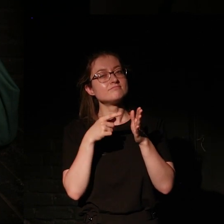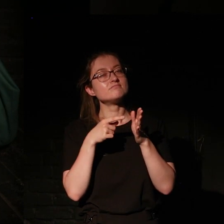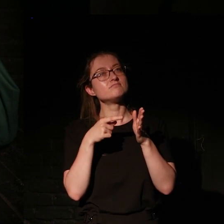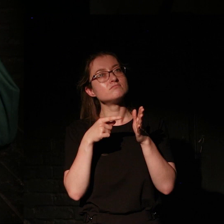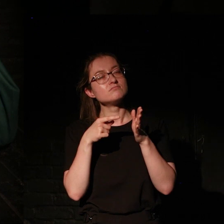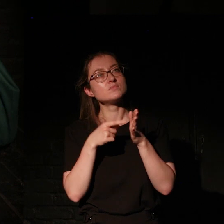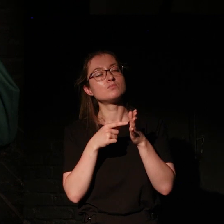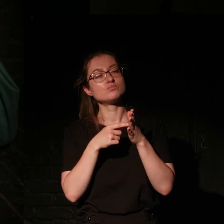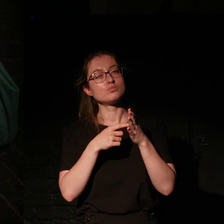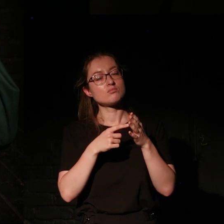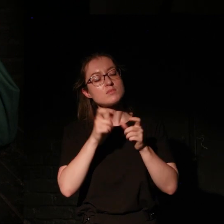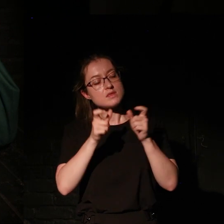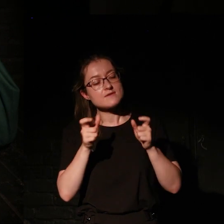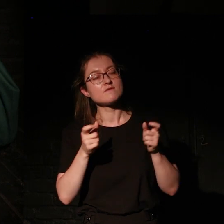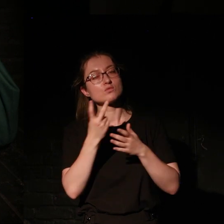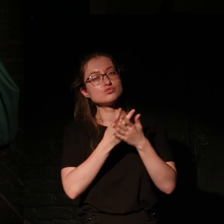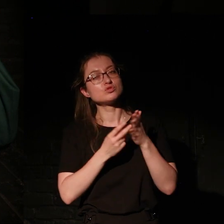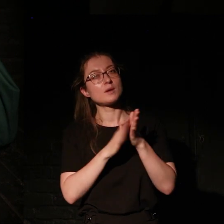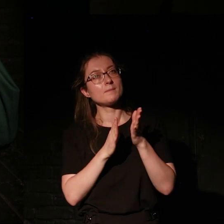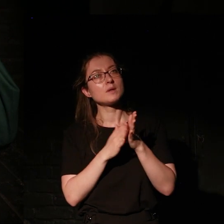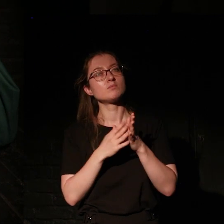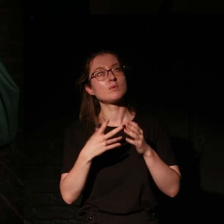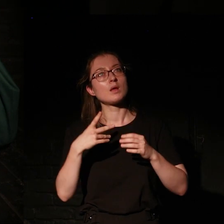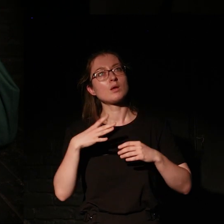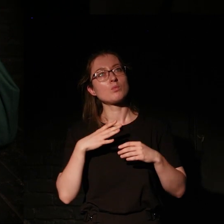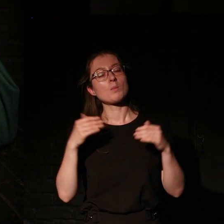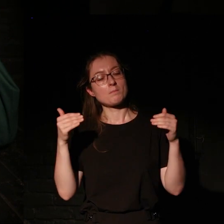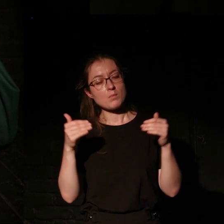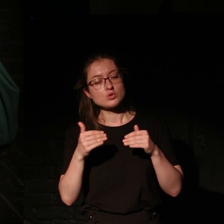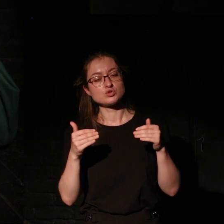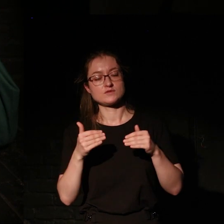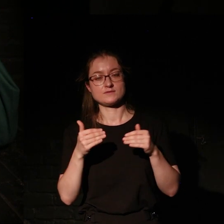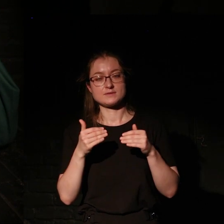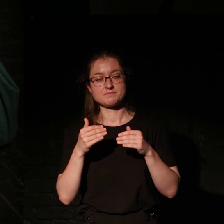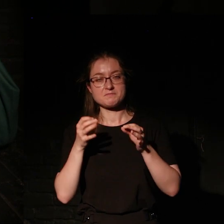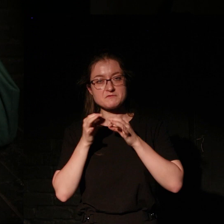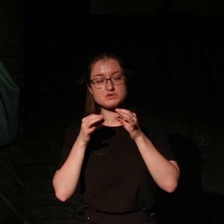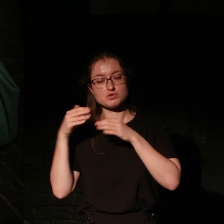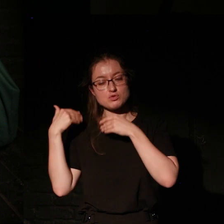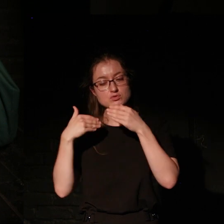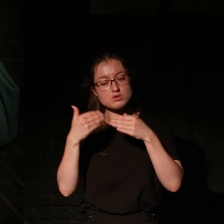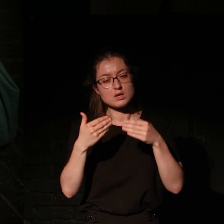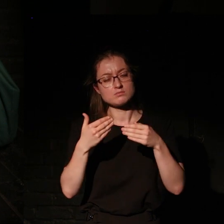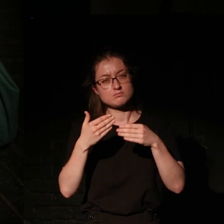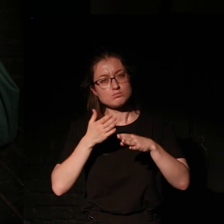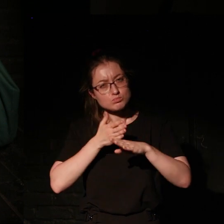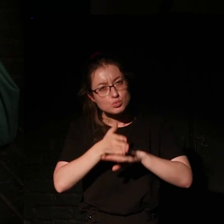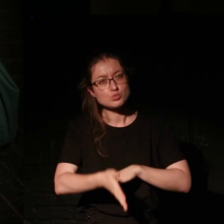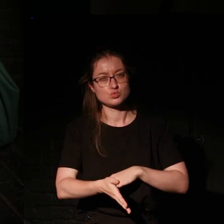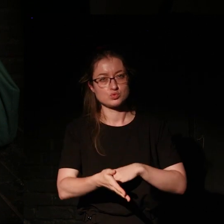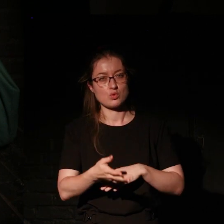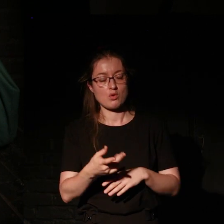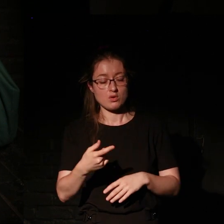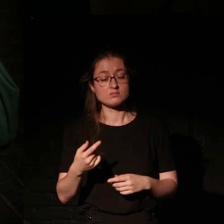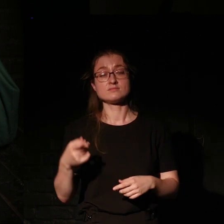w historii. Jesteśmy na Literackim Sopocie, który w tym roku jest poświęcony w dużej mierze